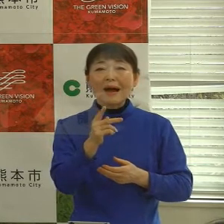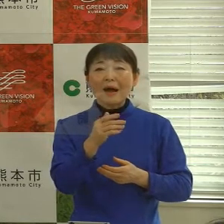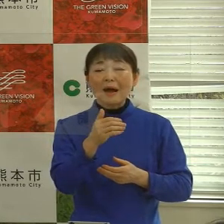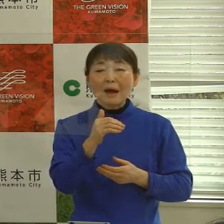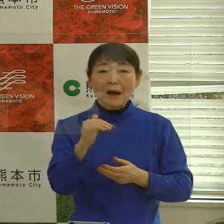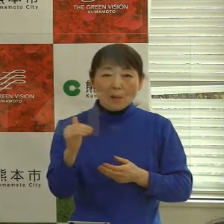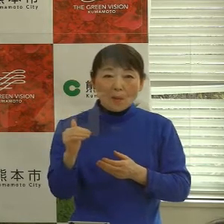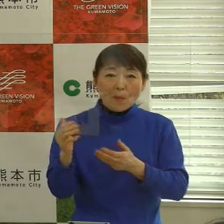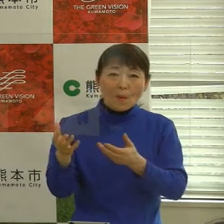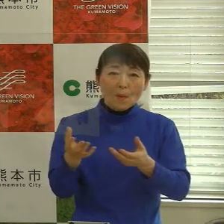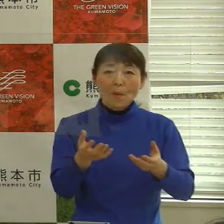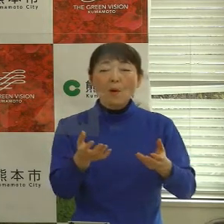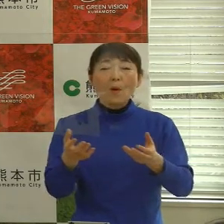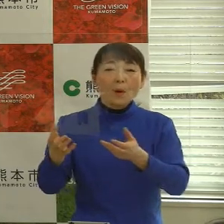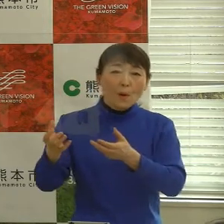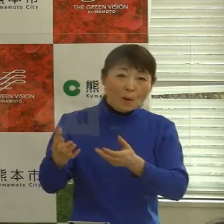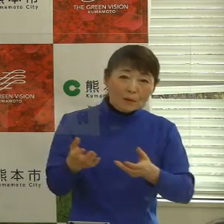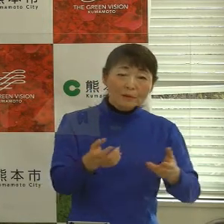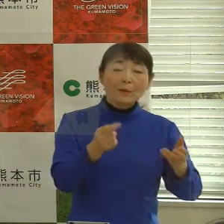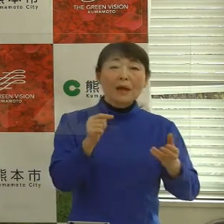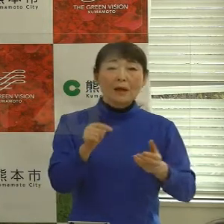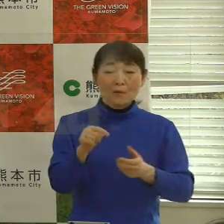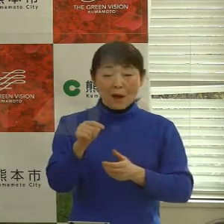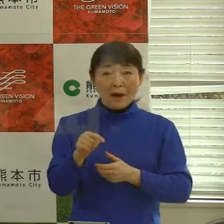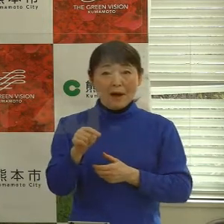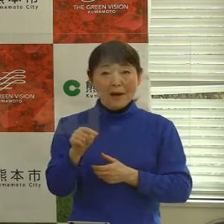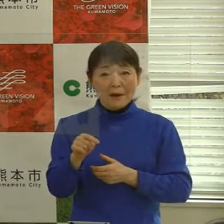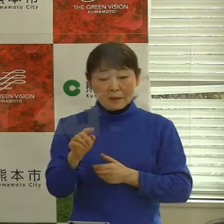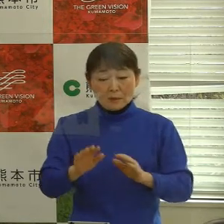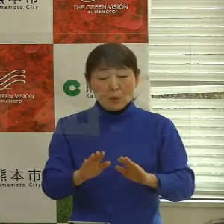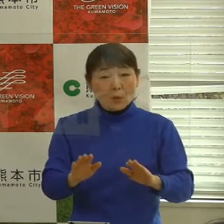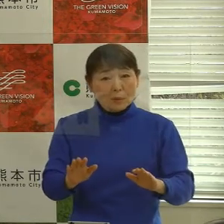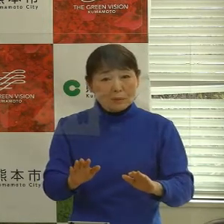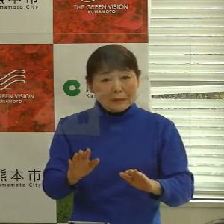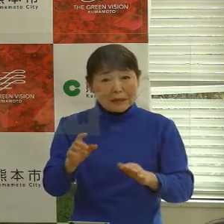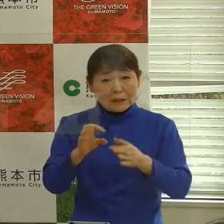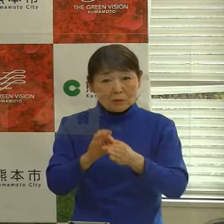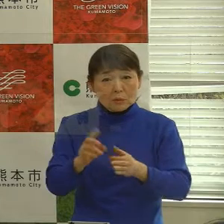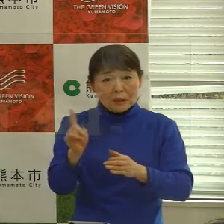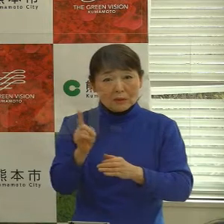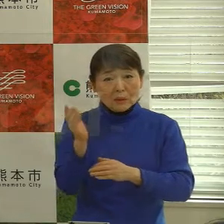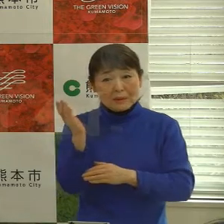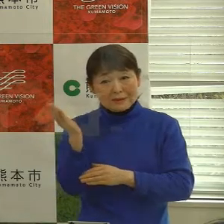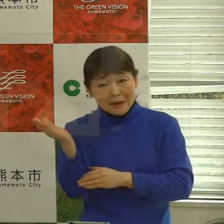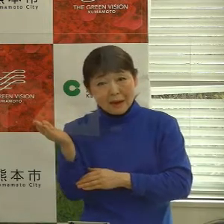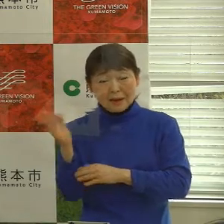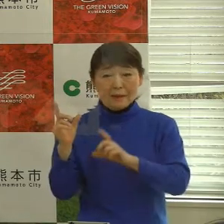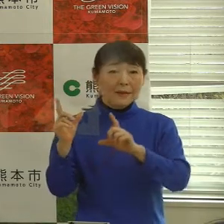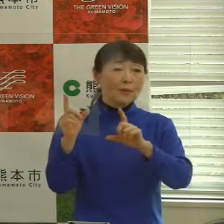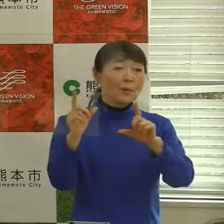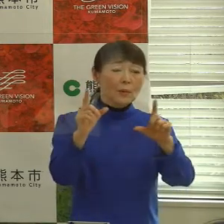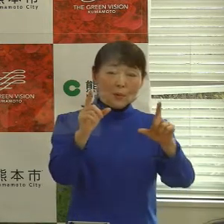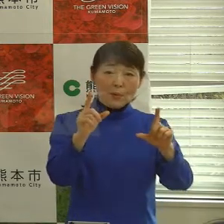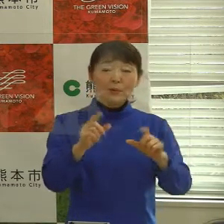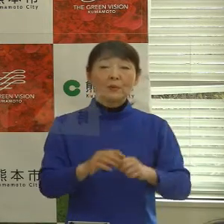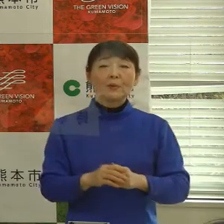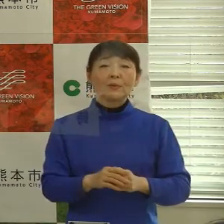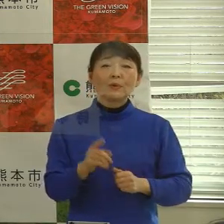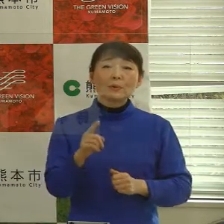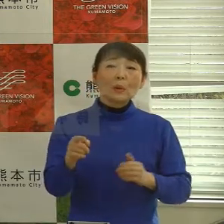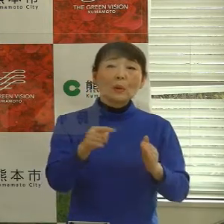名前については市長がつけていくことになりますけれども、今回のお子さんについてはどうなんでしょうか。 はい、その点については非